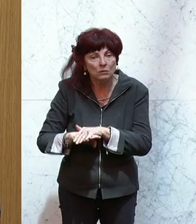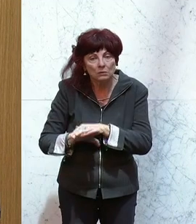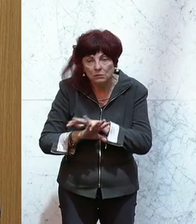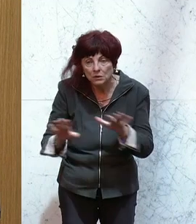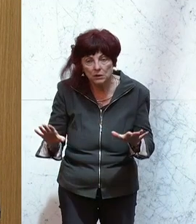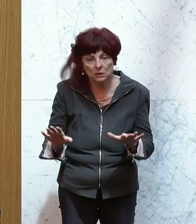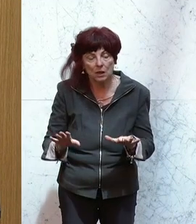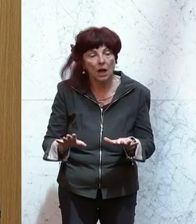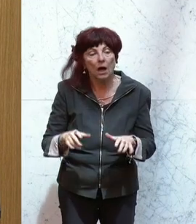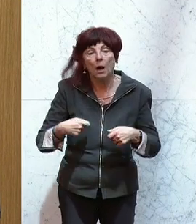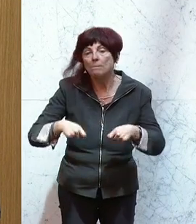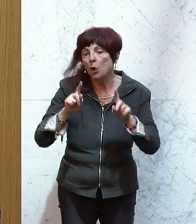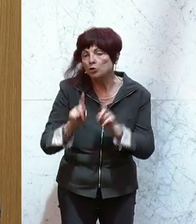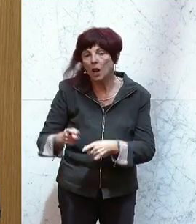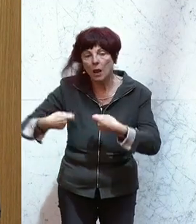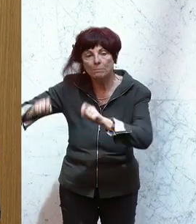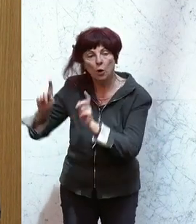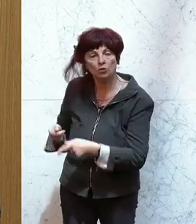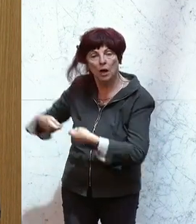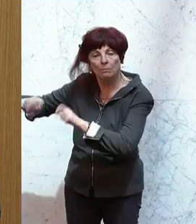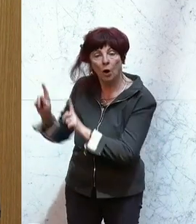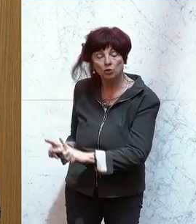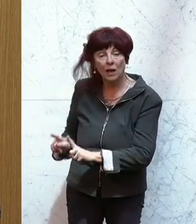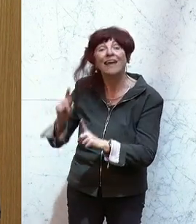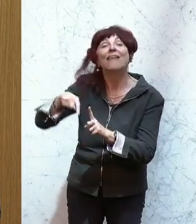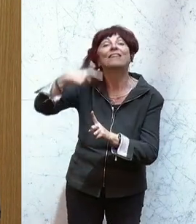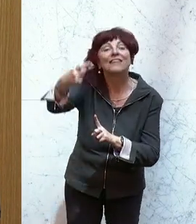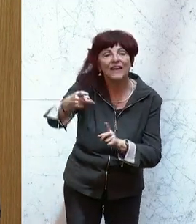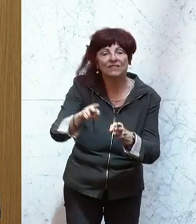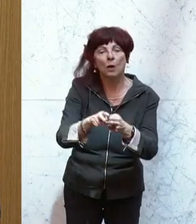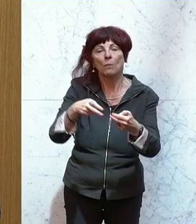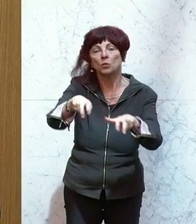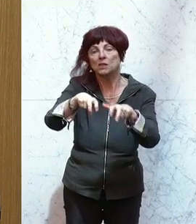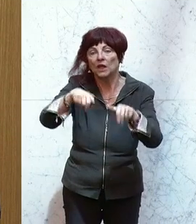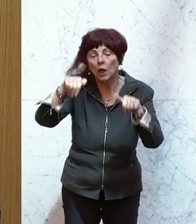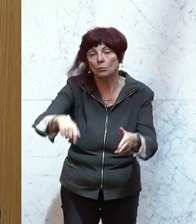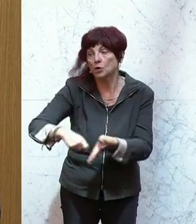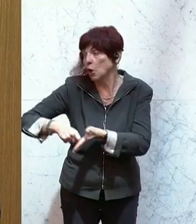hat Baustellen produziert auf Kosten der nächsten Bundesregierung